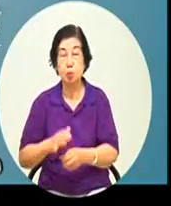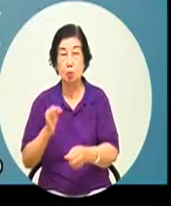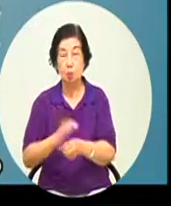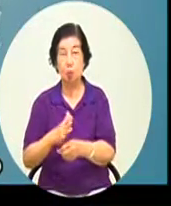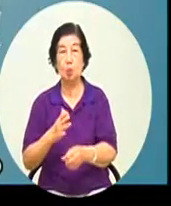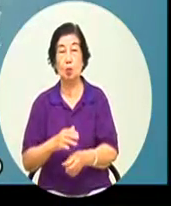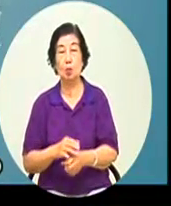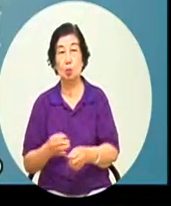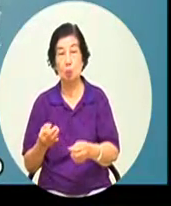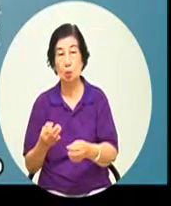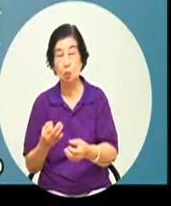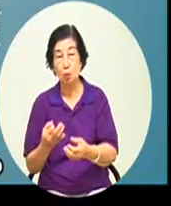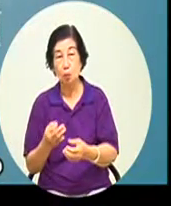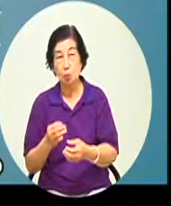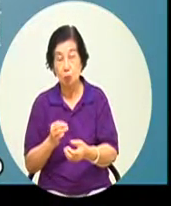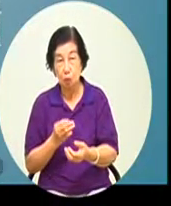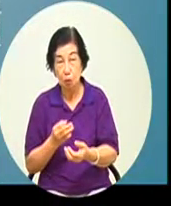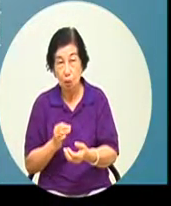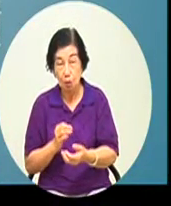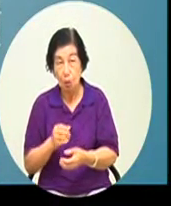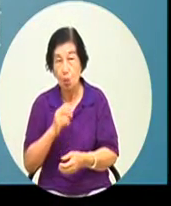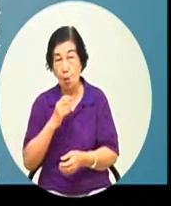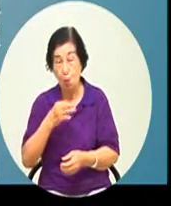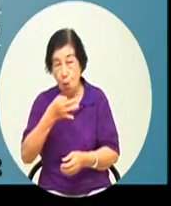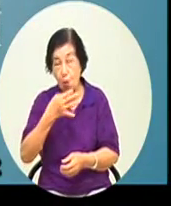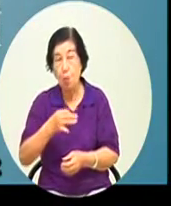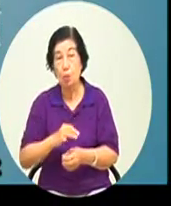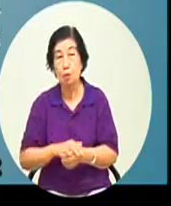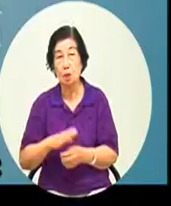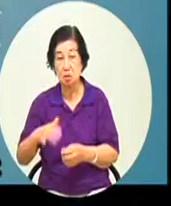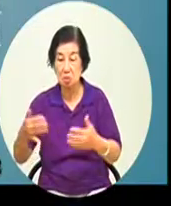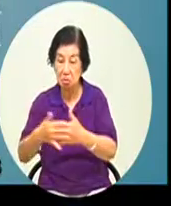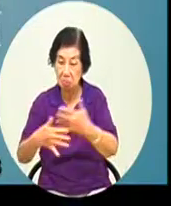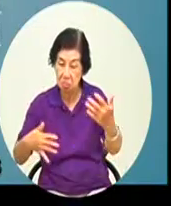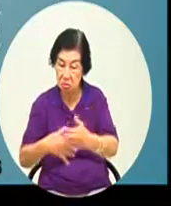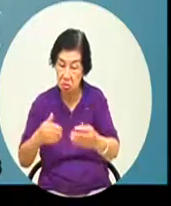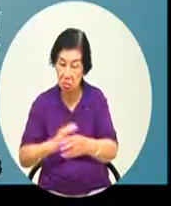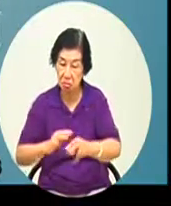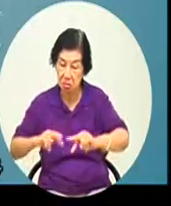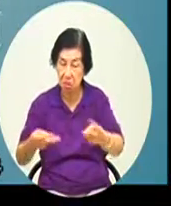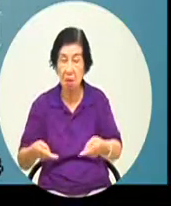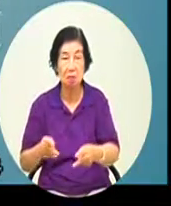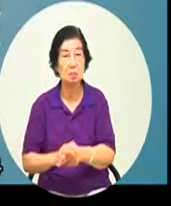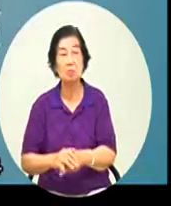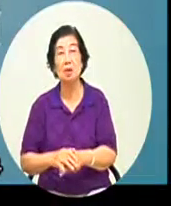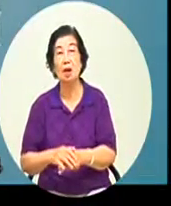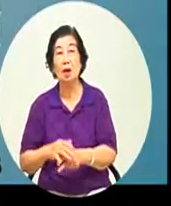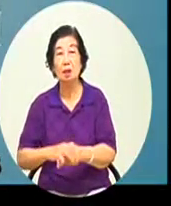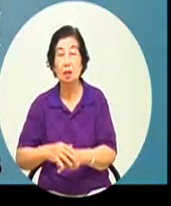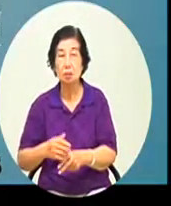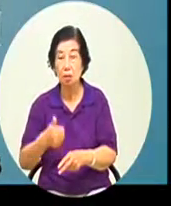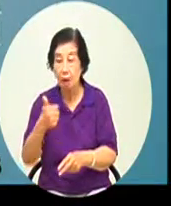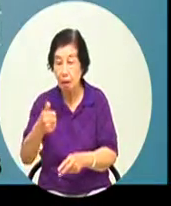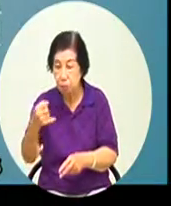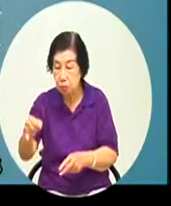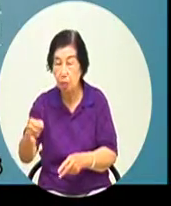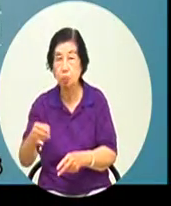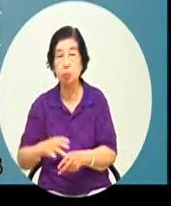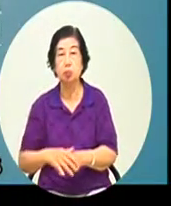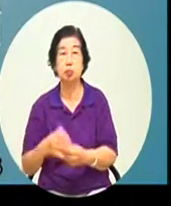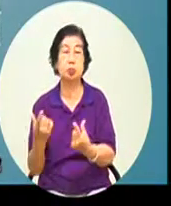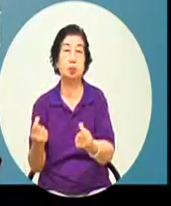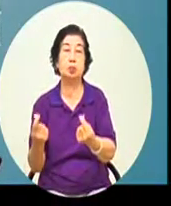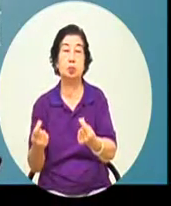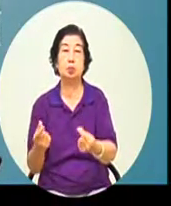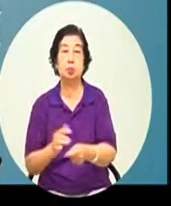交通有没有变好？没有啊，你现在每天去看，情形差不多啊，每天的情形还是差不多。